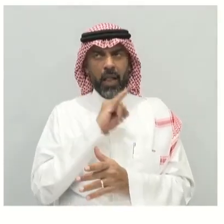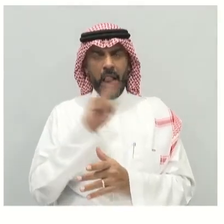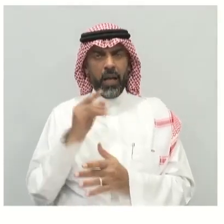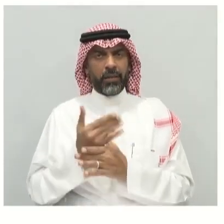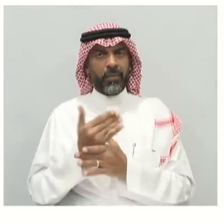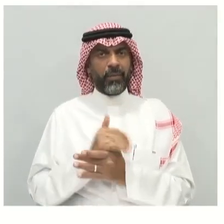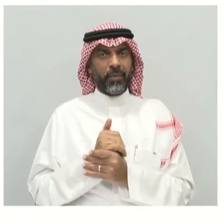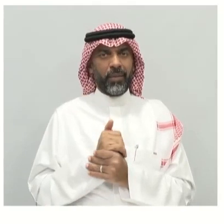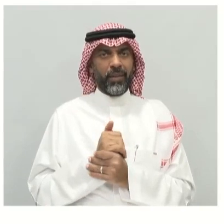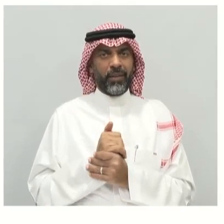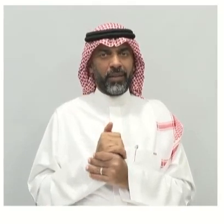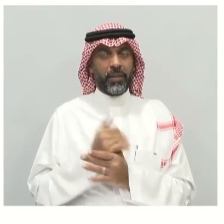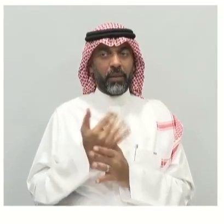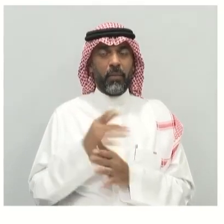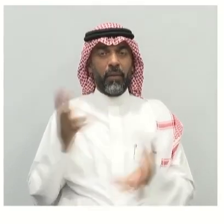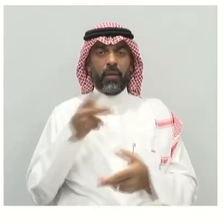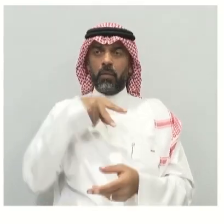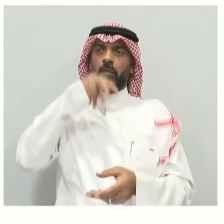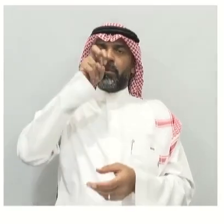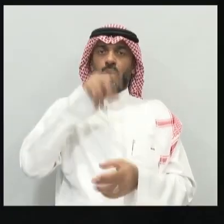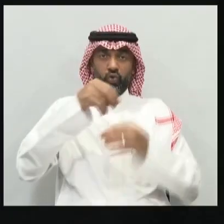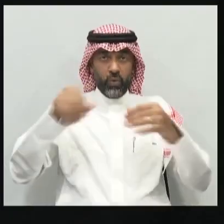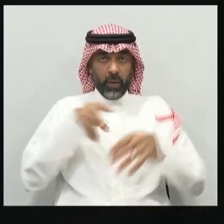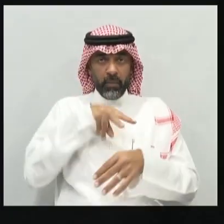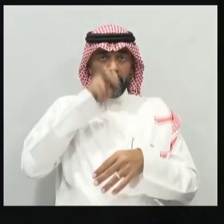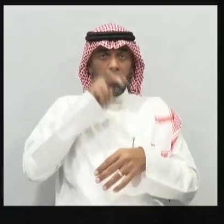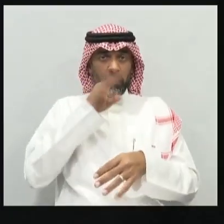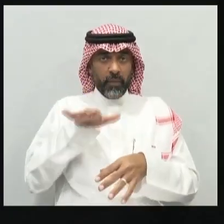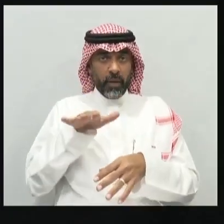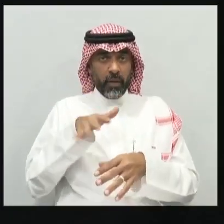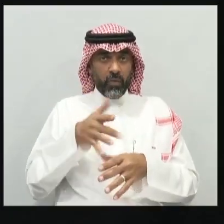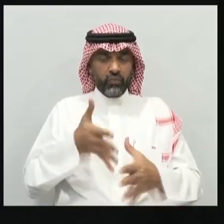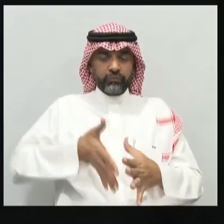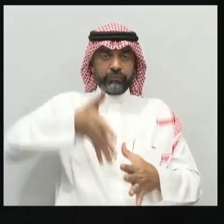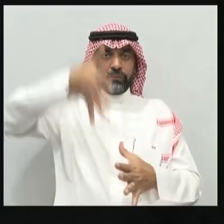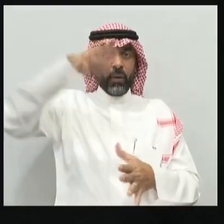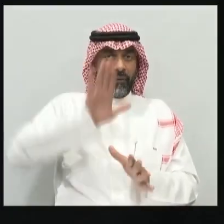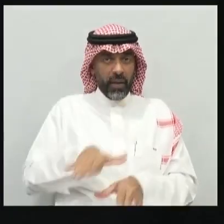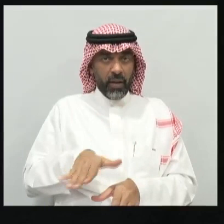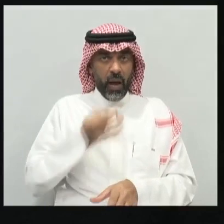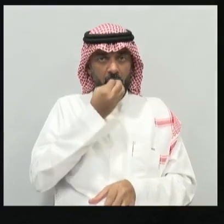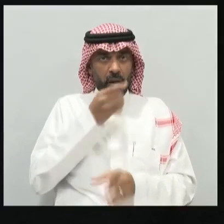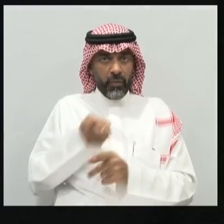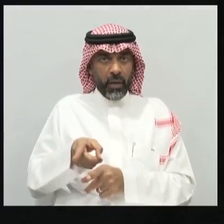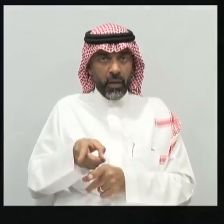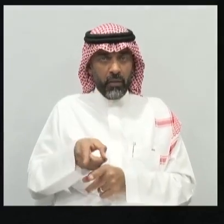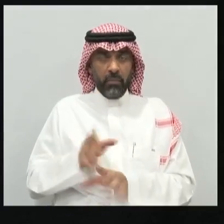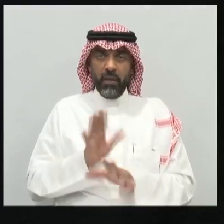حي احسنتم لانه ما يتنفس ولا ينمو ولا يكبر ولا